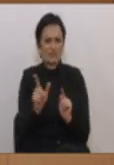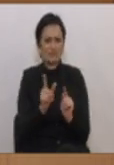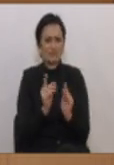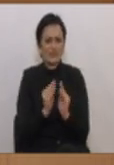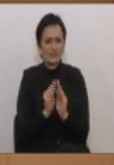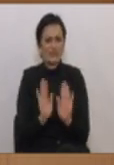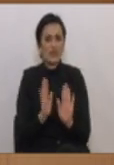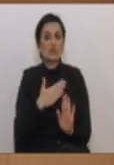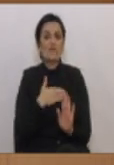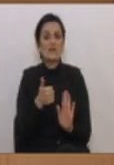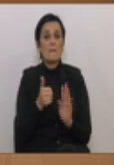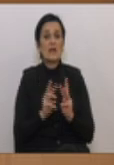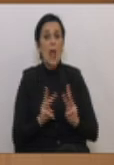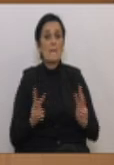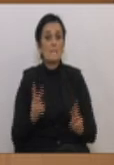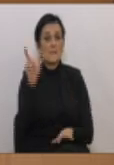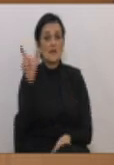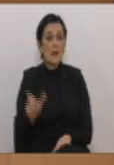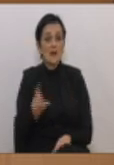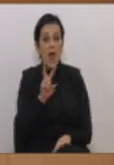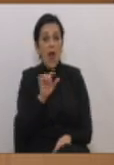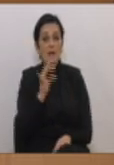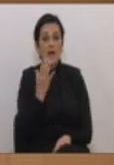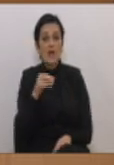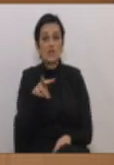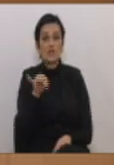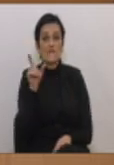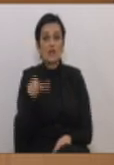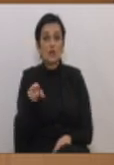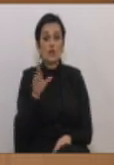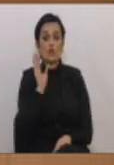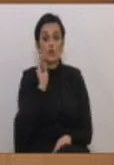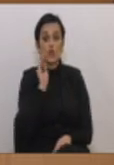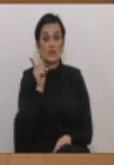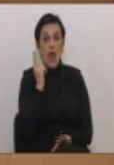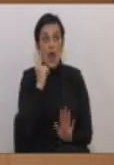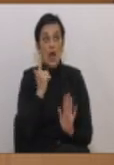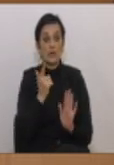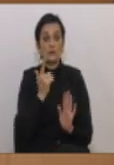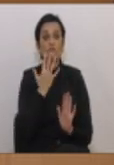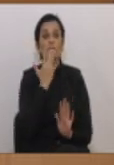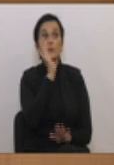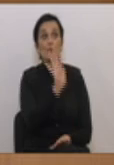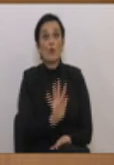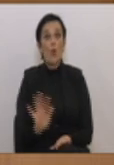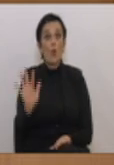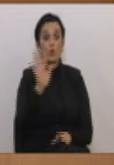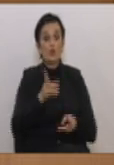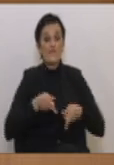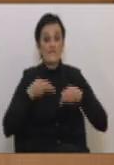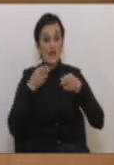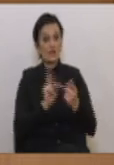chvens premier-ministrs Irakli Gharibashvils, romelits rotsa khvdeba utskhovel